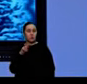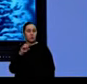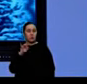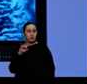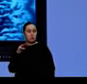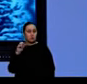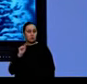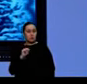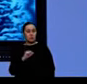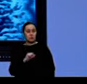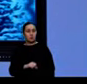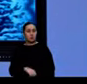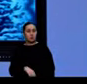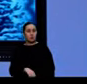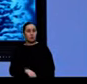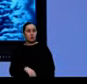parta,